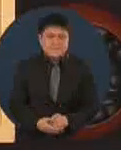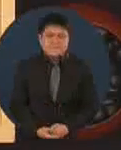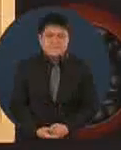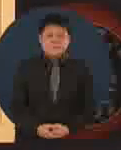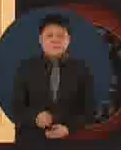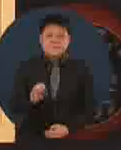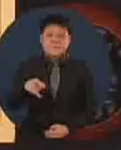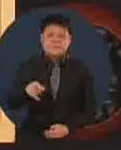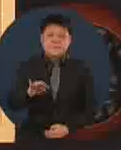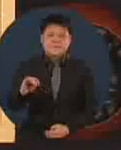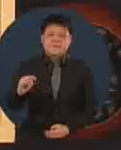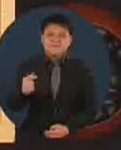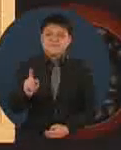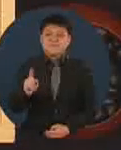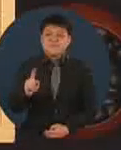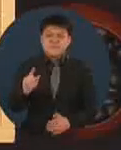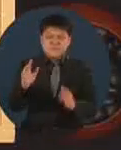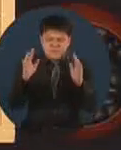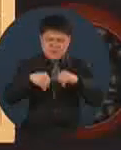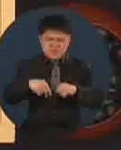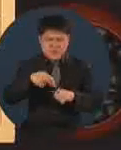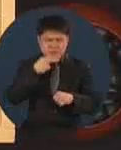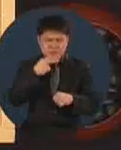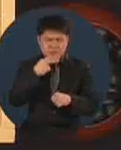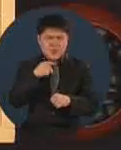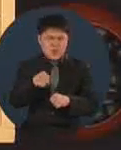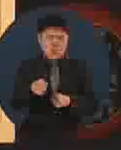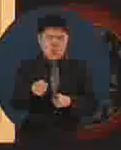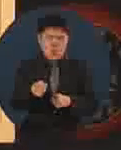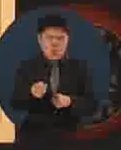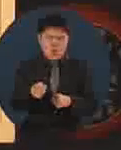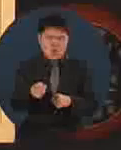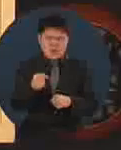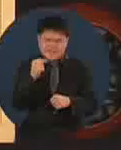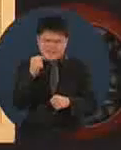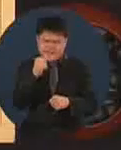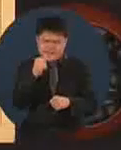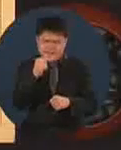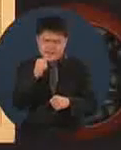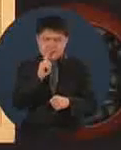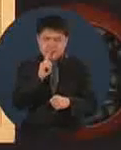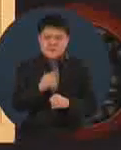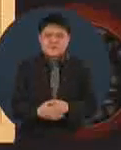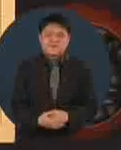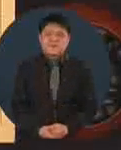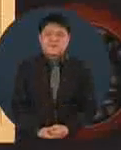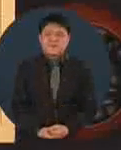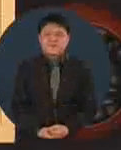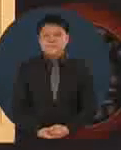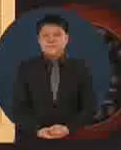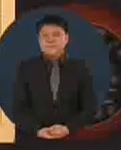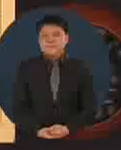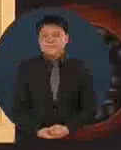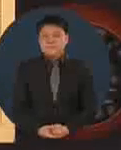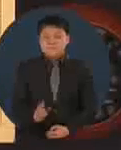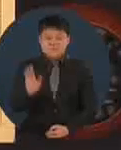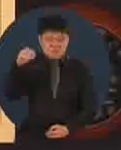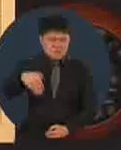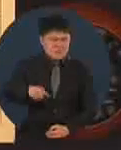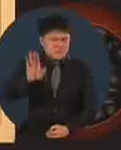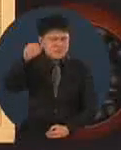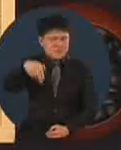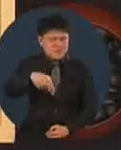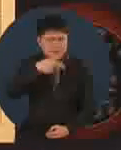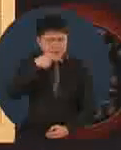이건 또 구단의 바둑이 무너지지 않는 바둑이에요, 사실은. 네. 상당히 깐깐하다고 합니다. 그래서 기복이 없는